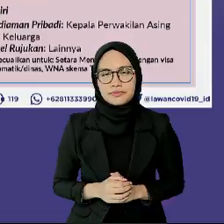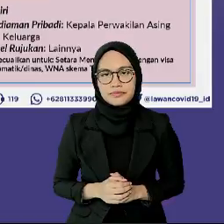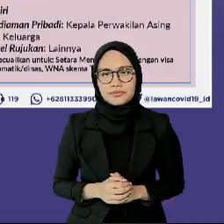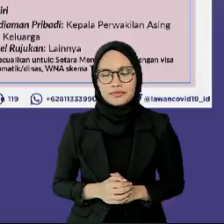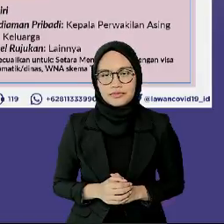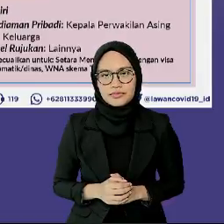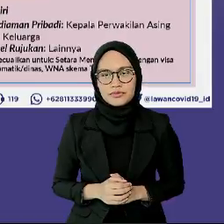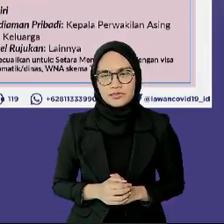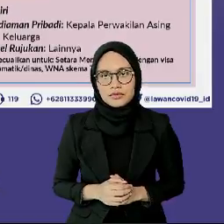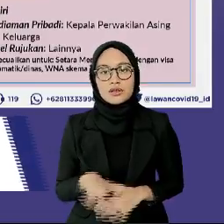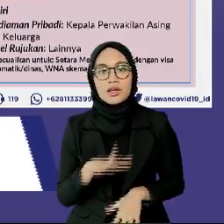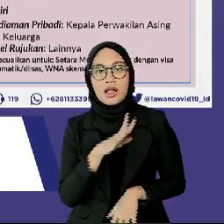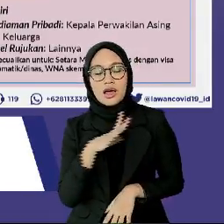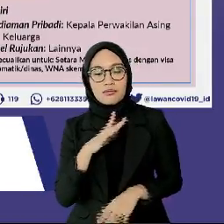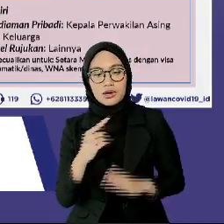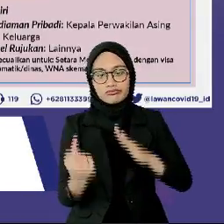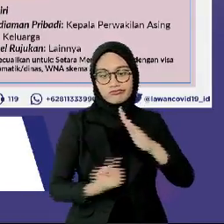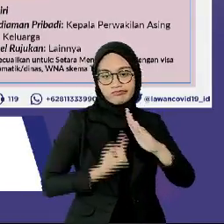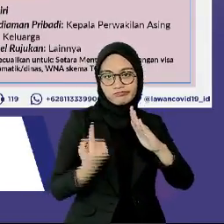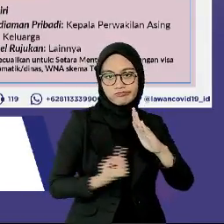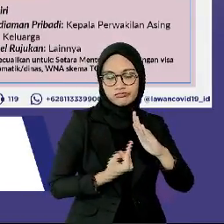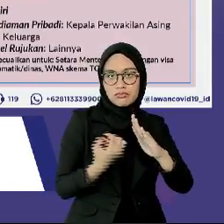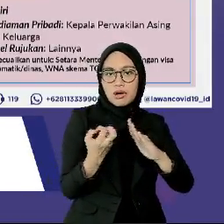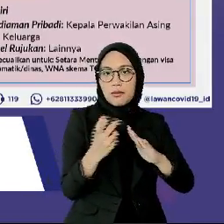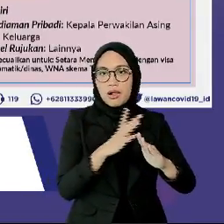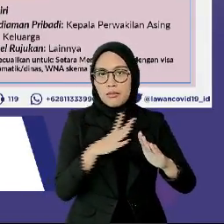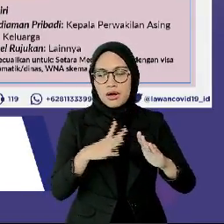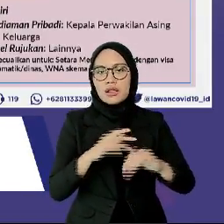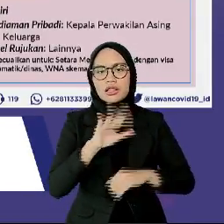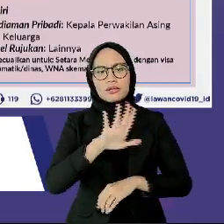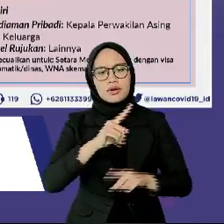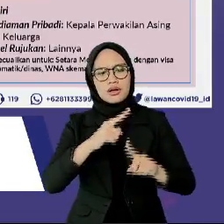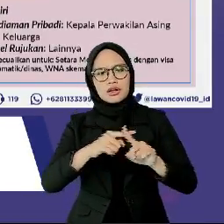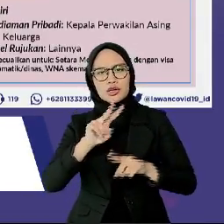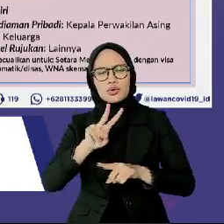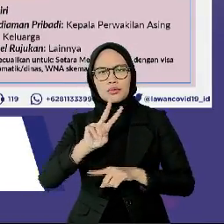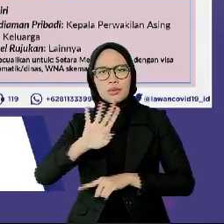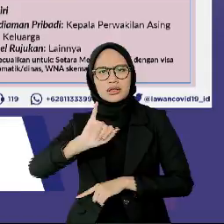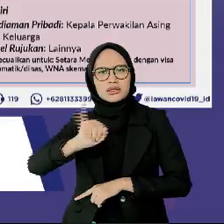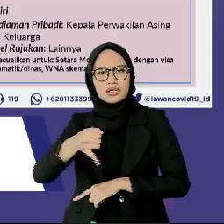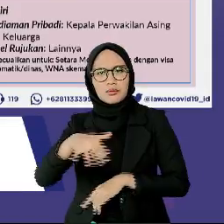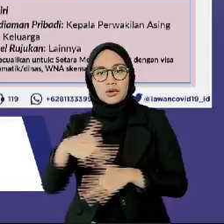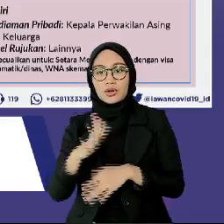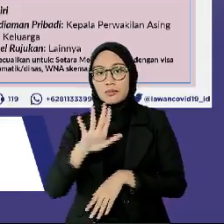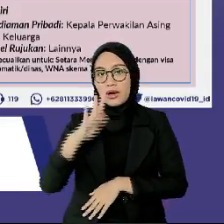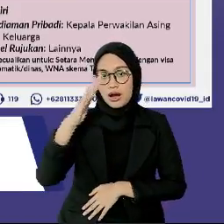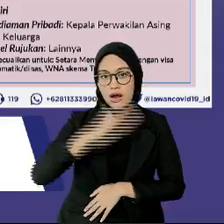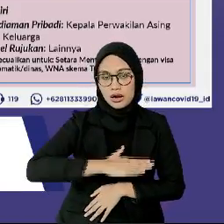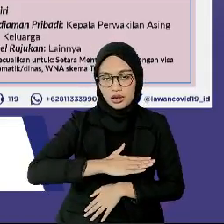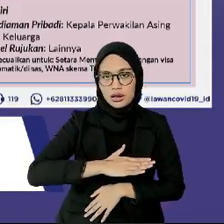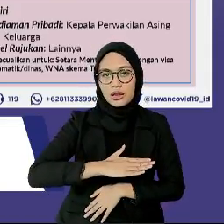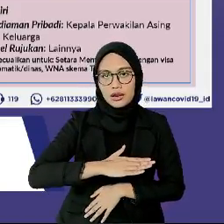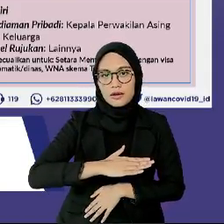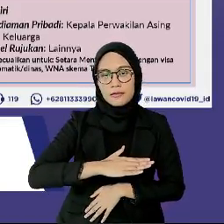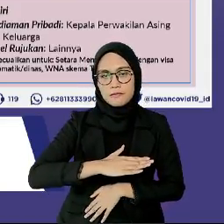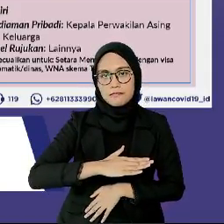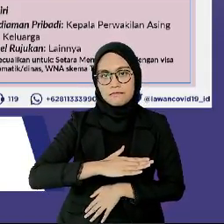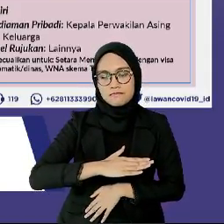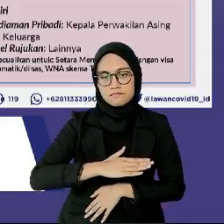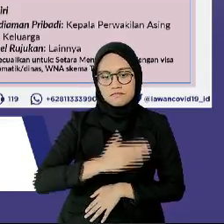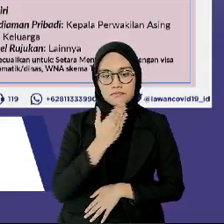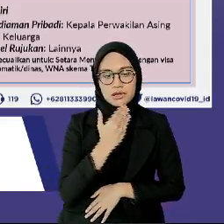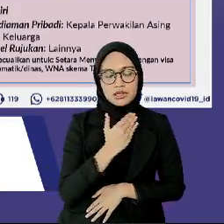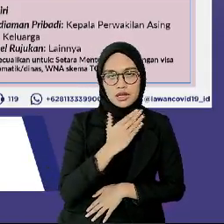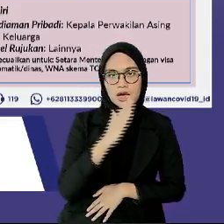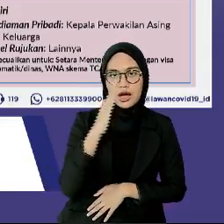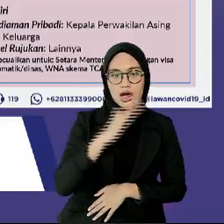durasi karantina selama 5 kali 24 jam setelah melakukan tes ulang RT-PCR pertama di hari